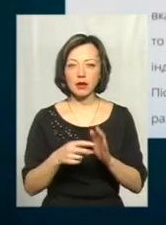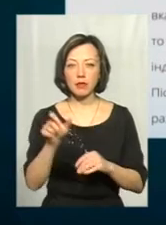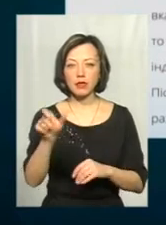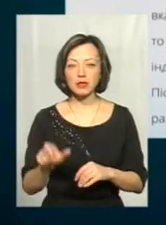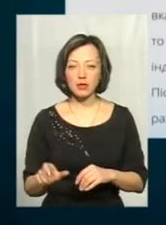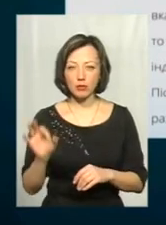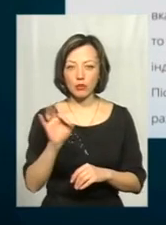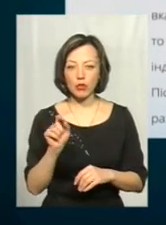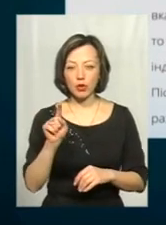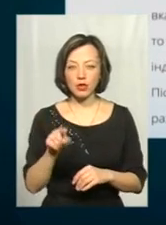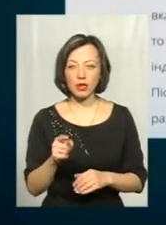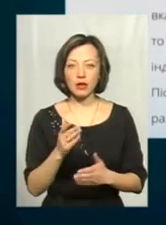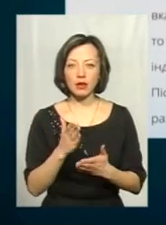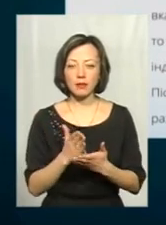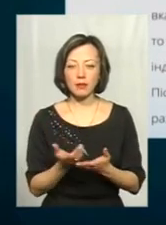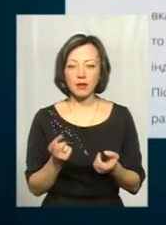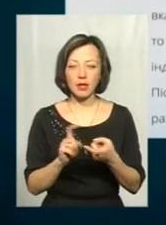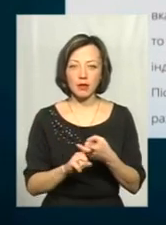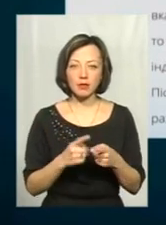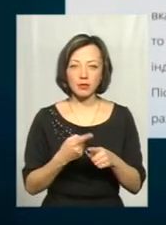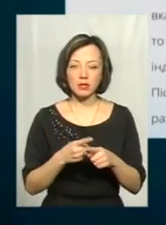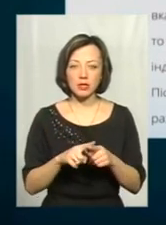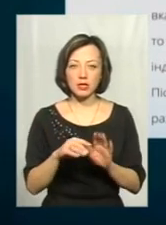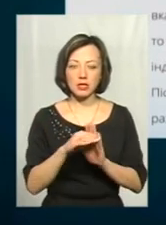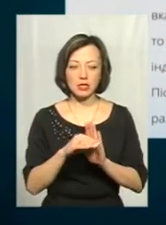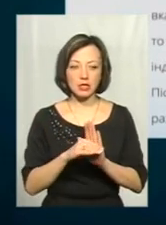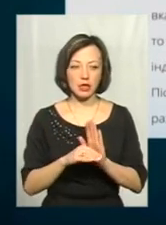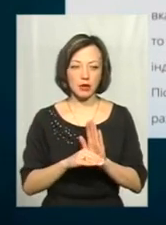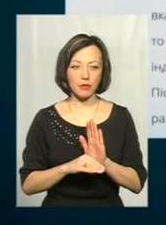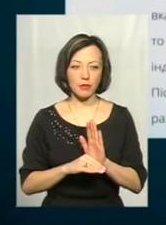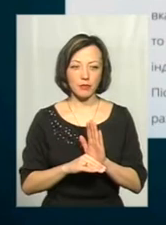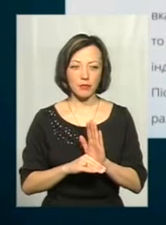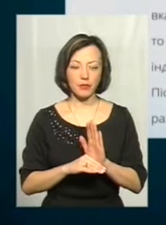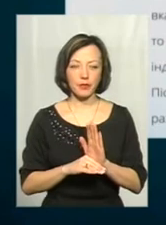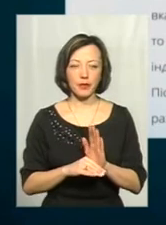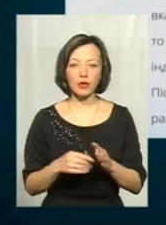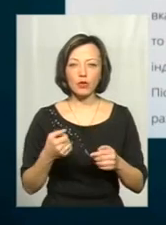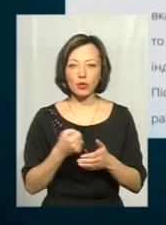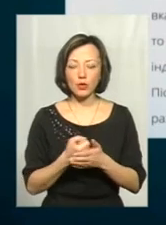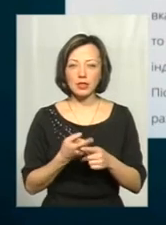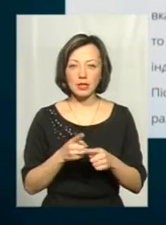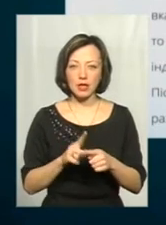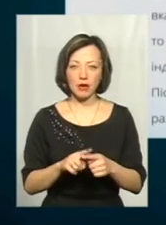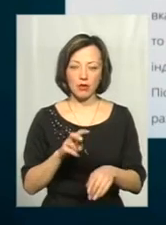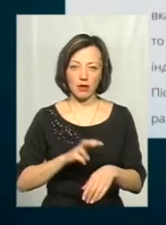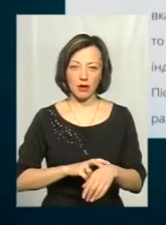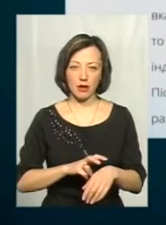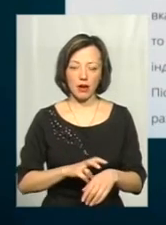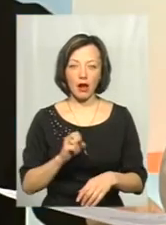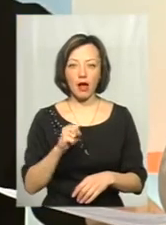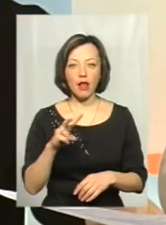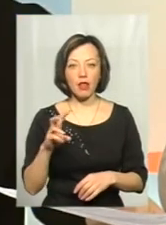що він під'єднаний до даної саме декларації, і до даного лікаря, і до даної системи обслуговування.